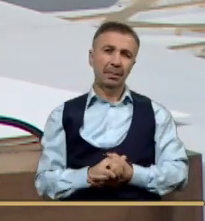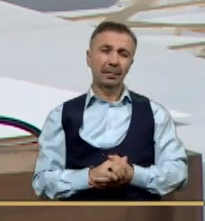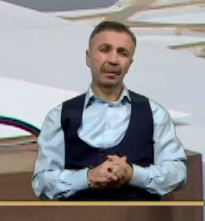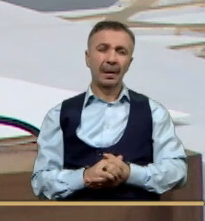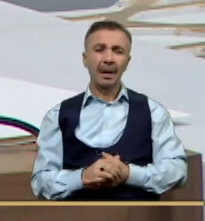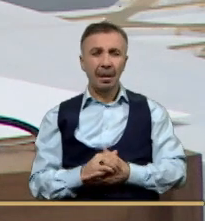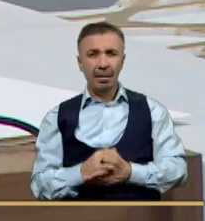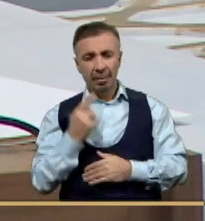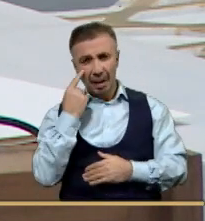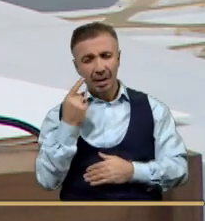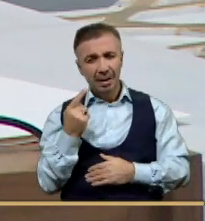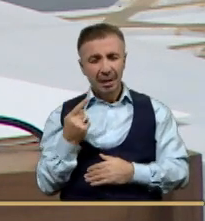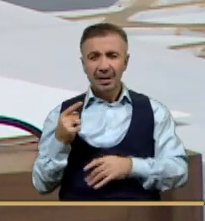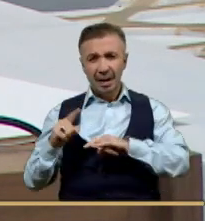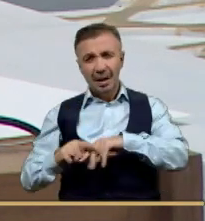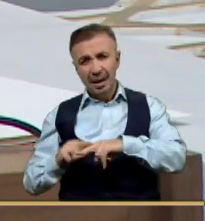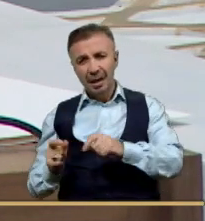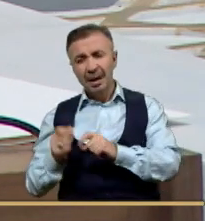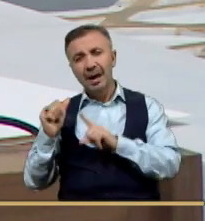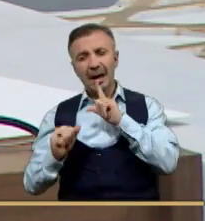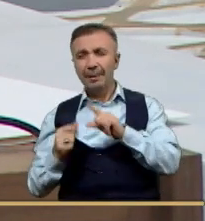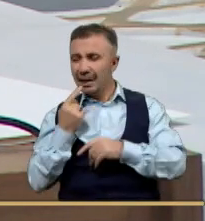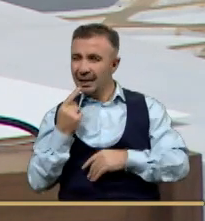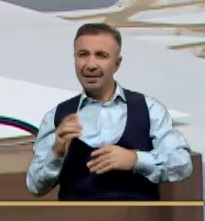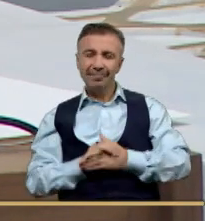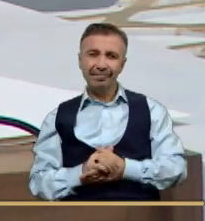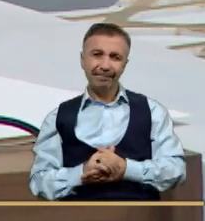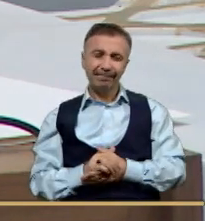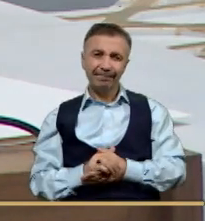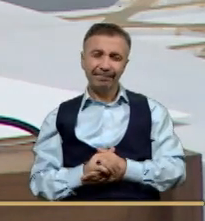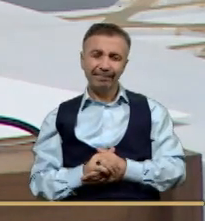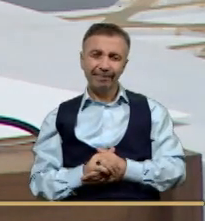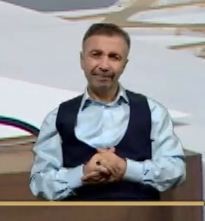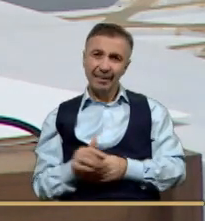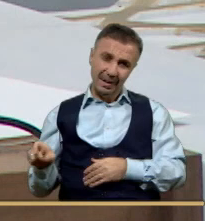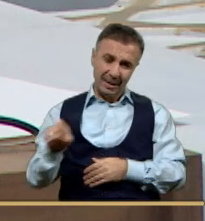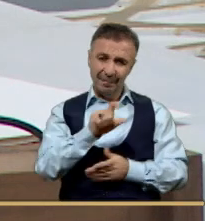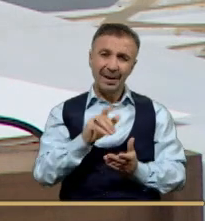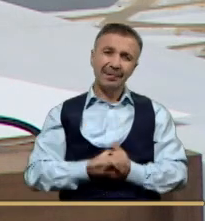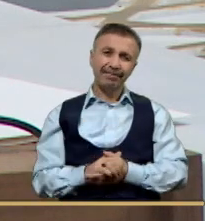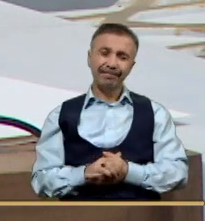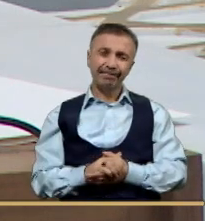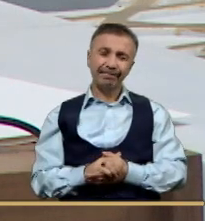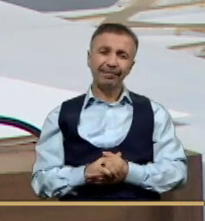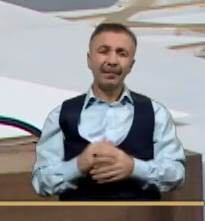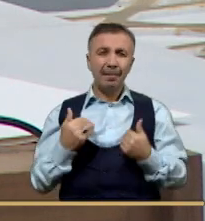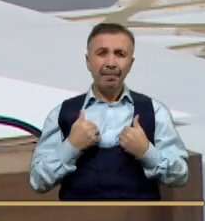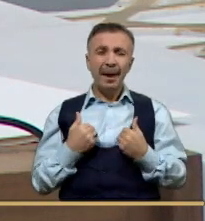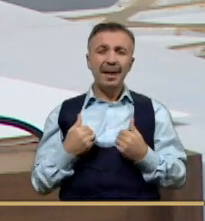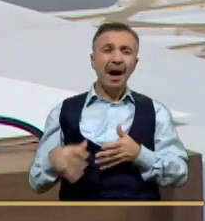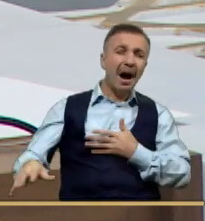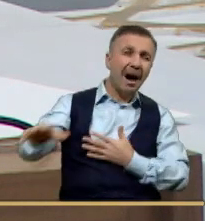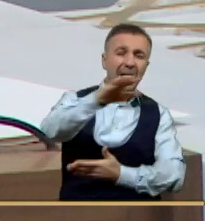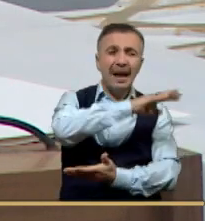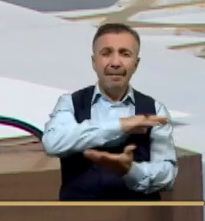Bak nasıl Habil dedi. İnni ehafullaha rabbel alemin. Ben